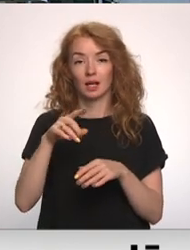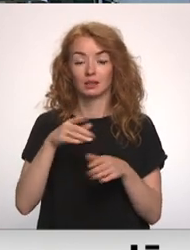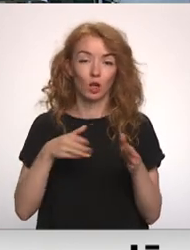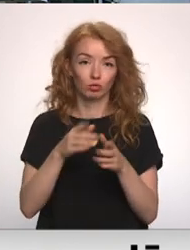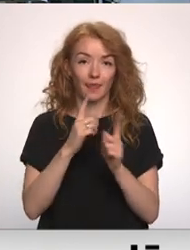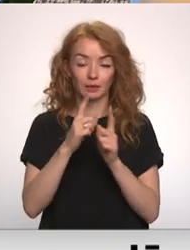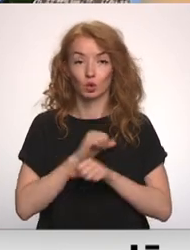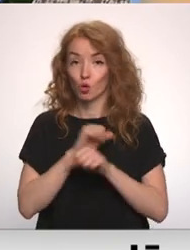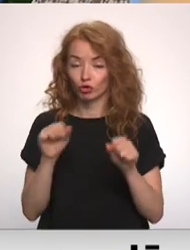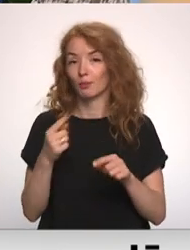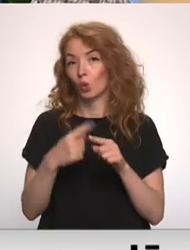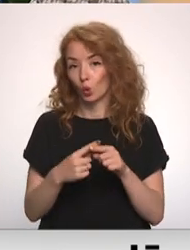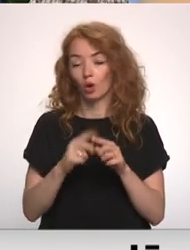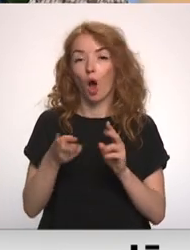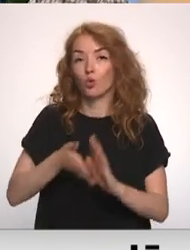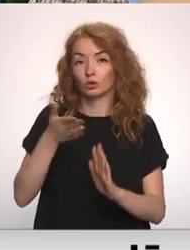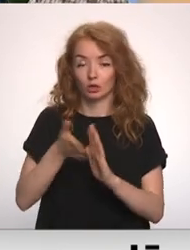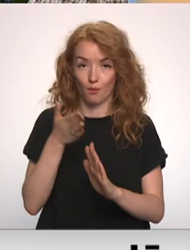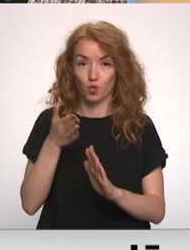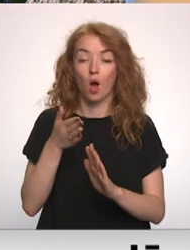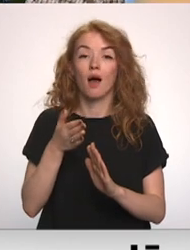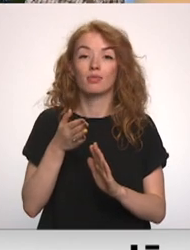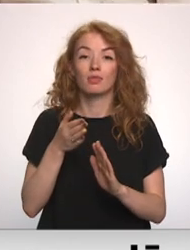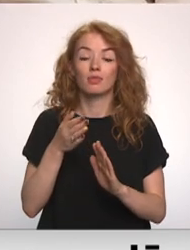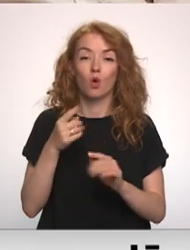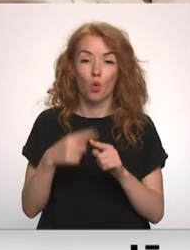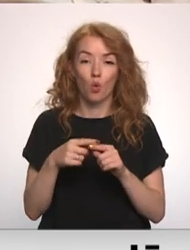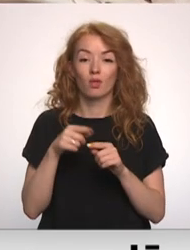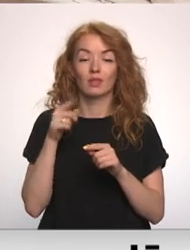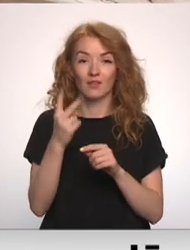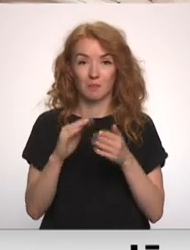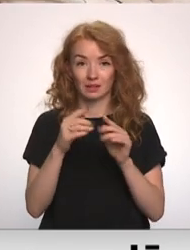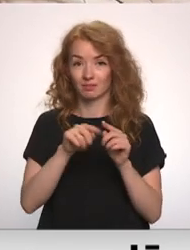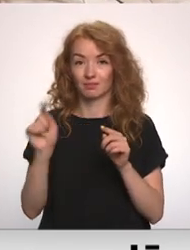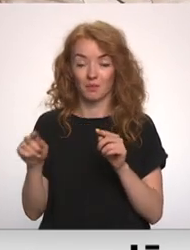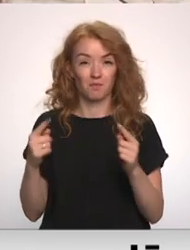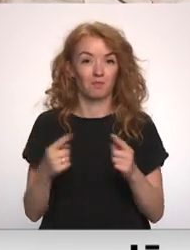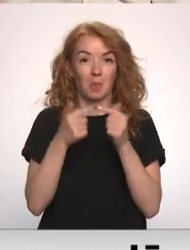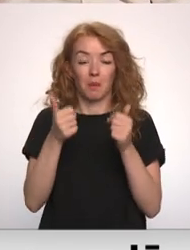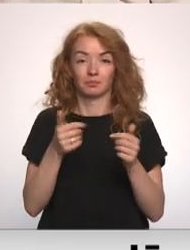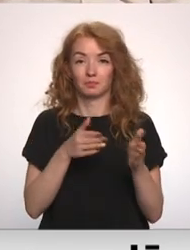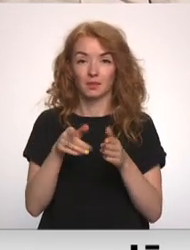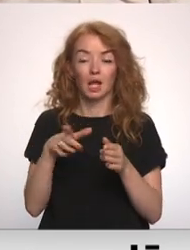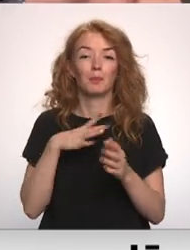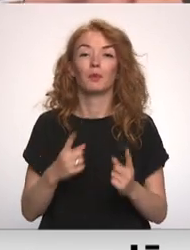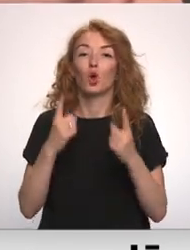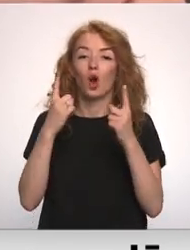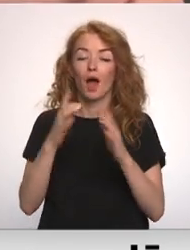to uzlabot. Ventspilī un Valkas novadā satiksmes drošība, kas atzīta par pārdomātāko, ir bijusi prioritāte daudzus